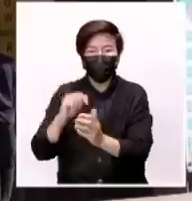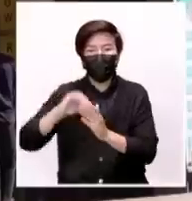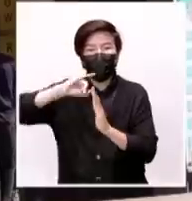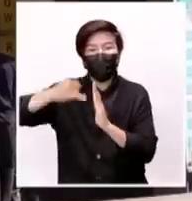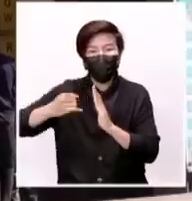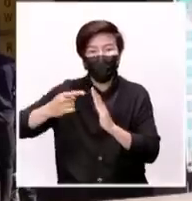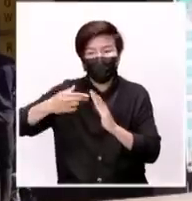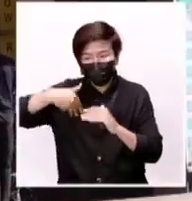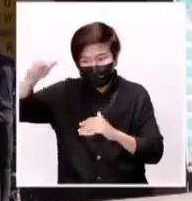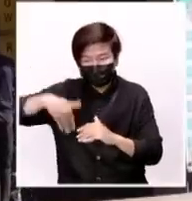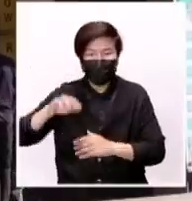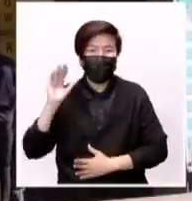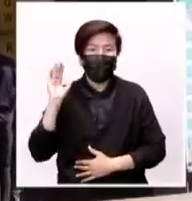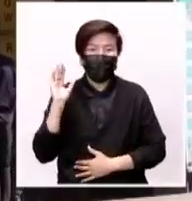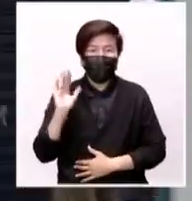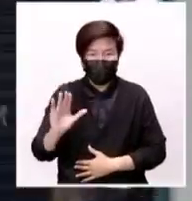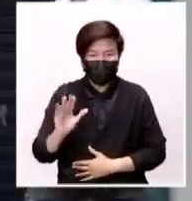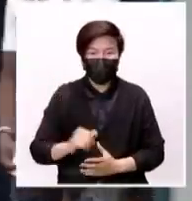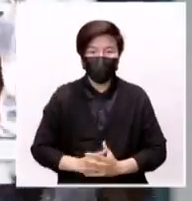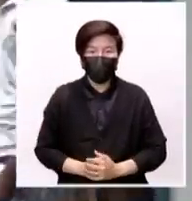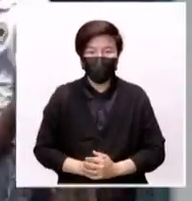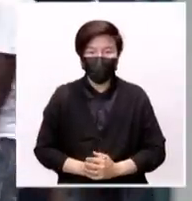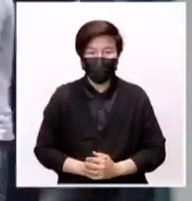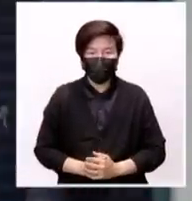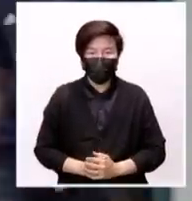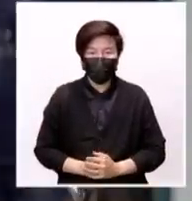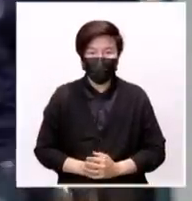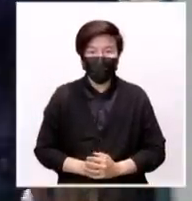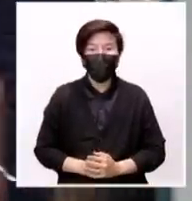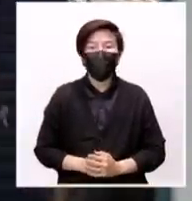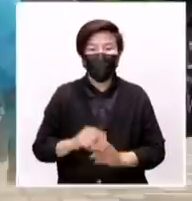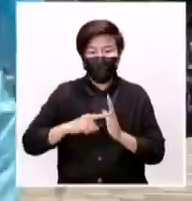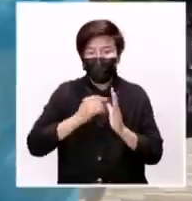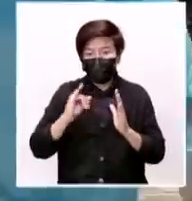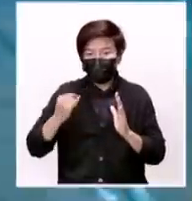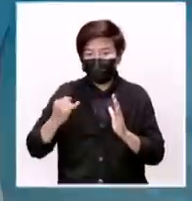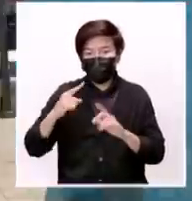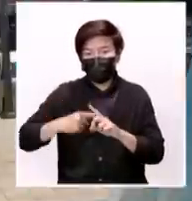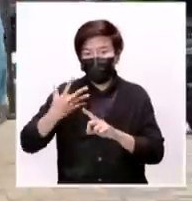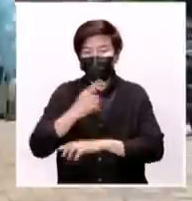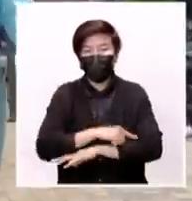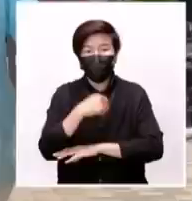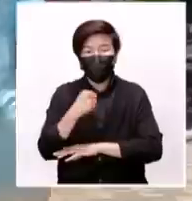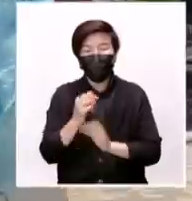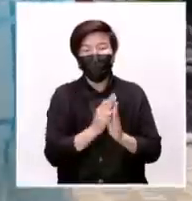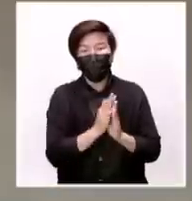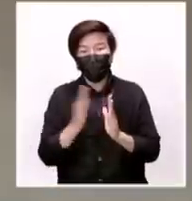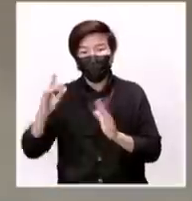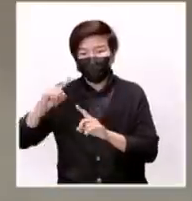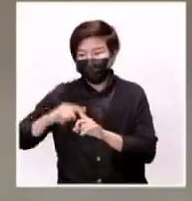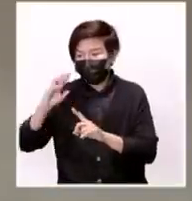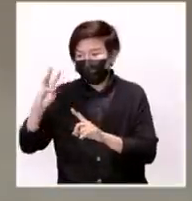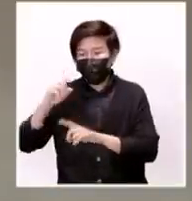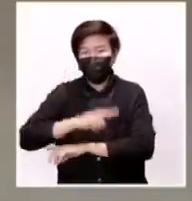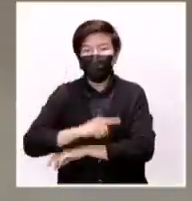ข้ามพื้นที่เลยนะคะข้ามรัฐข้ามเขตทั่วประเทศห้ามเลยเริ่มตั้งแต่วันจันทร์นี้10พฤษภาคมไปจนถึง6มิถุนายน